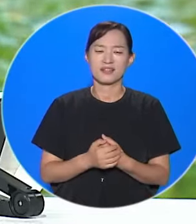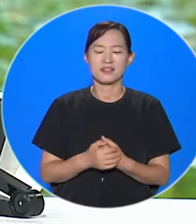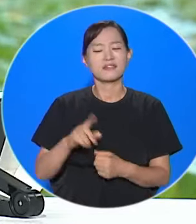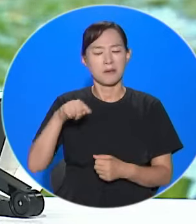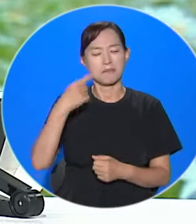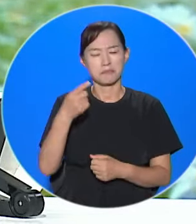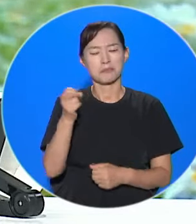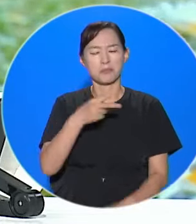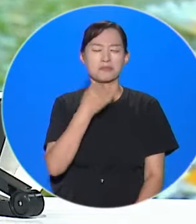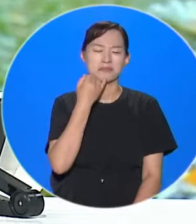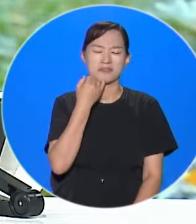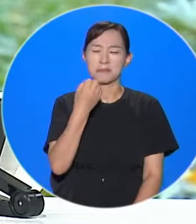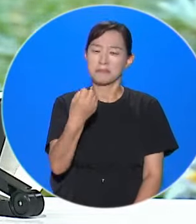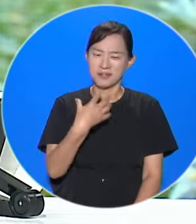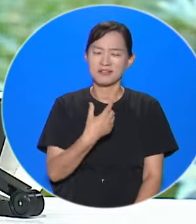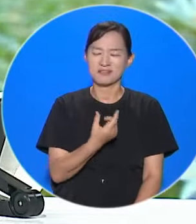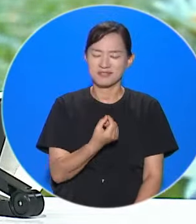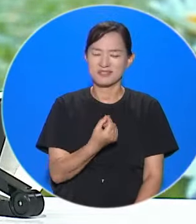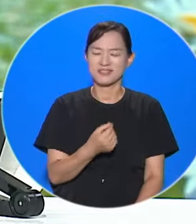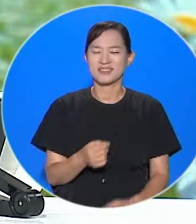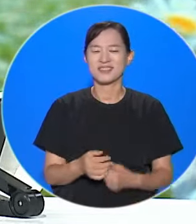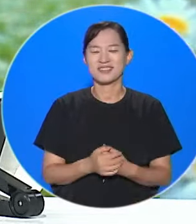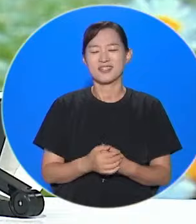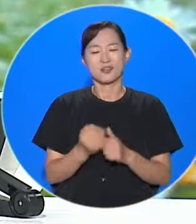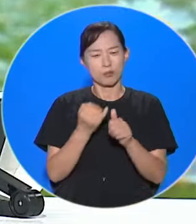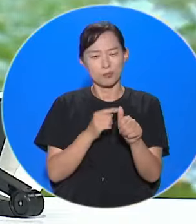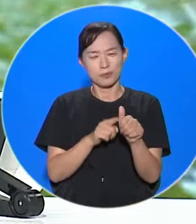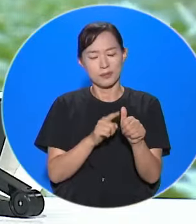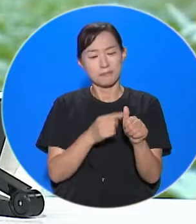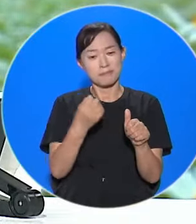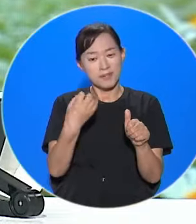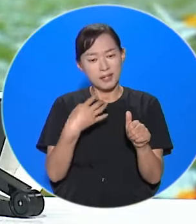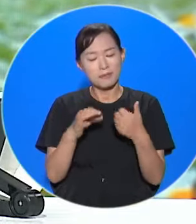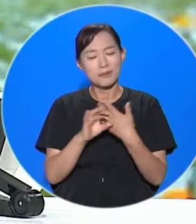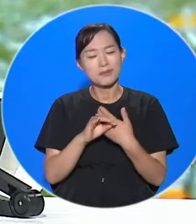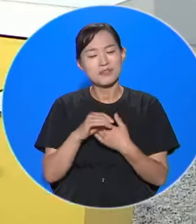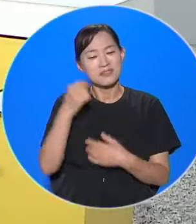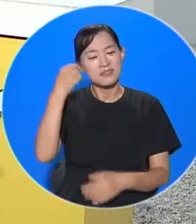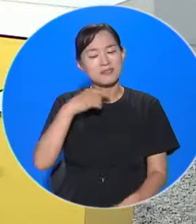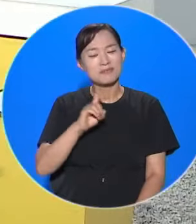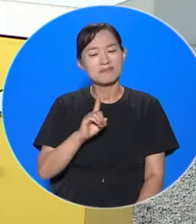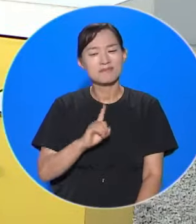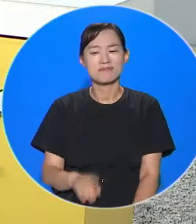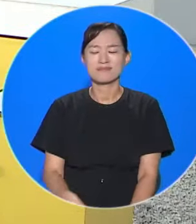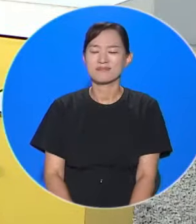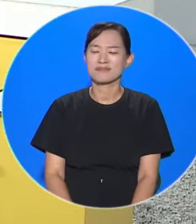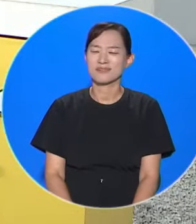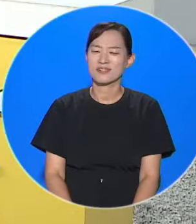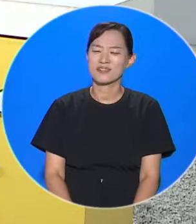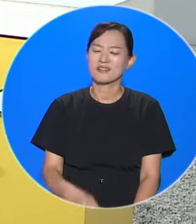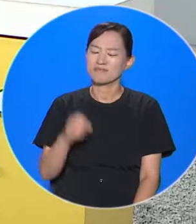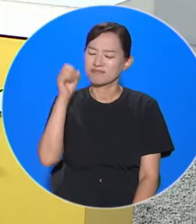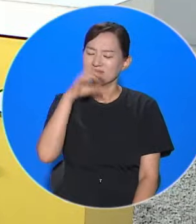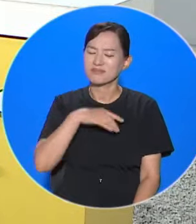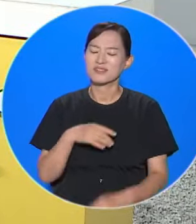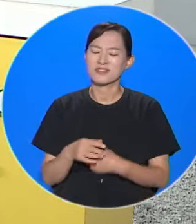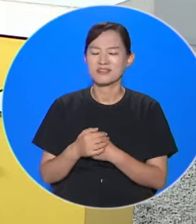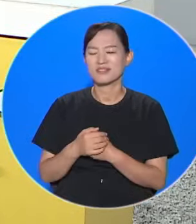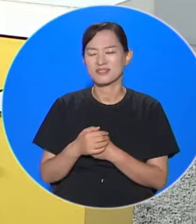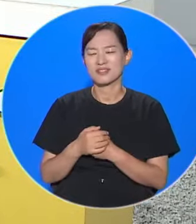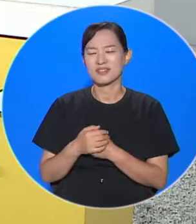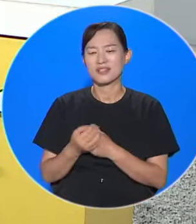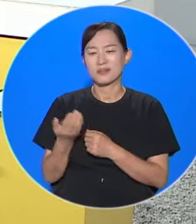다음에 한번 또 해보자. 네. 그렇게 남편분이 이야기해 주면 어떤 마음이 드세요? 뭐 이렇게 조금 그렇긴 한데 남편이 네.